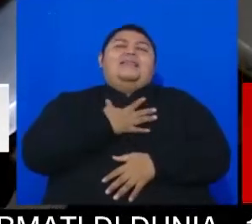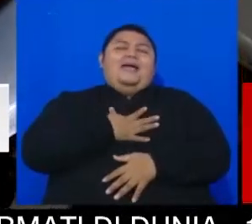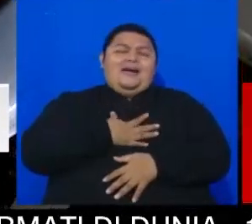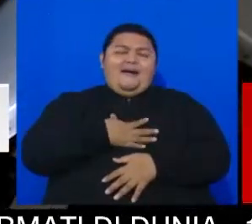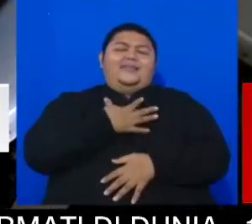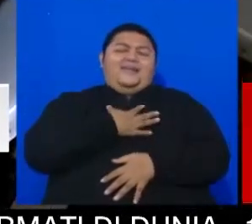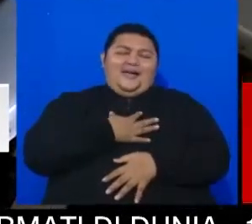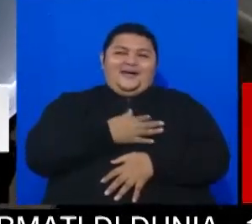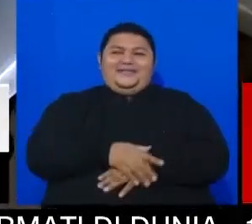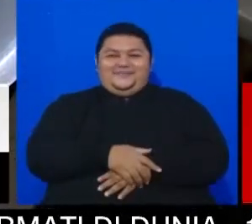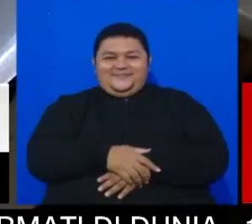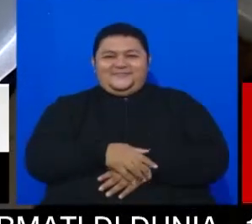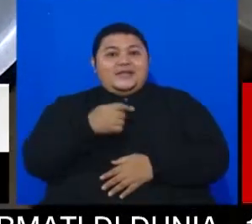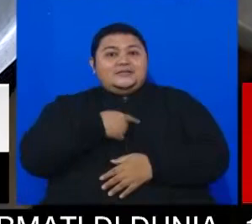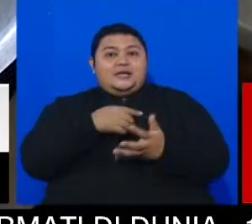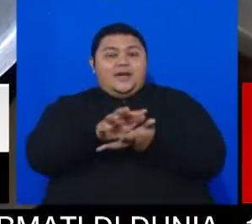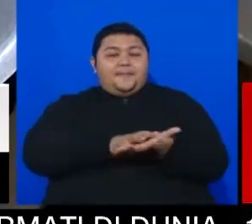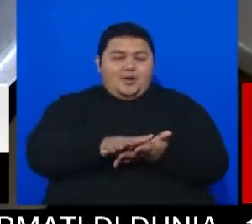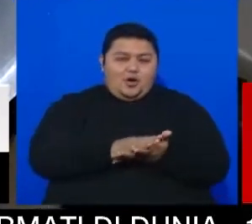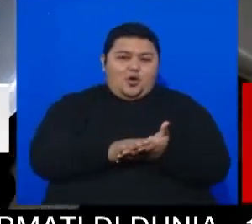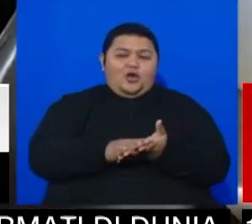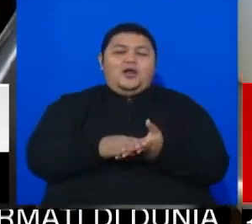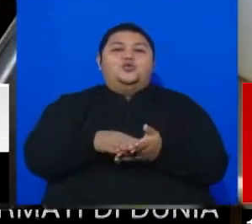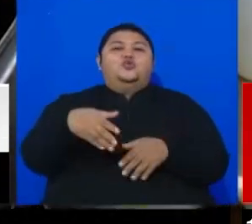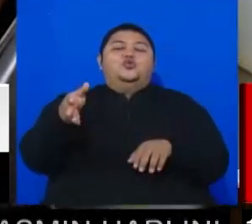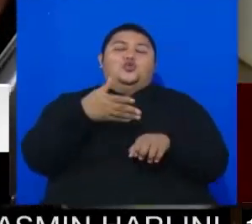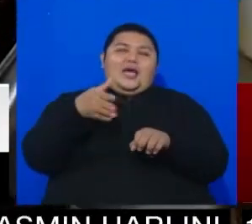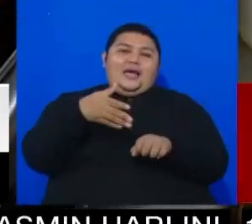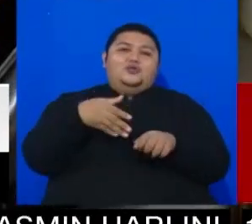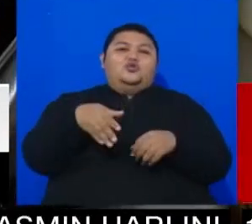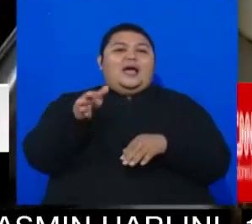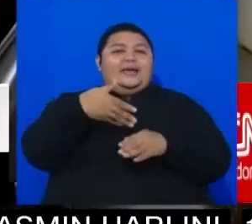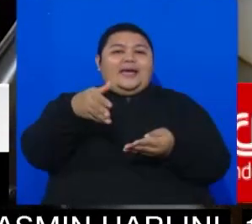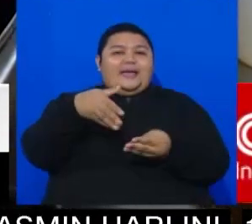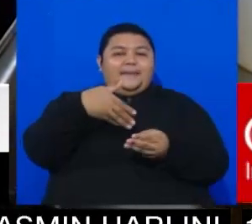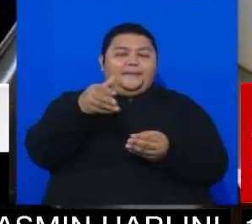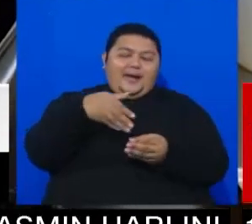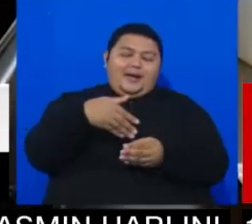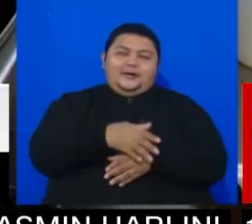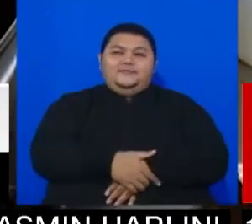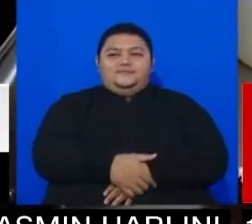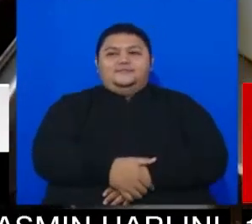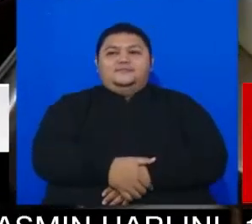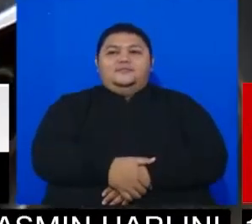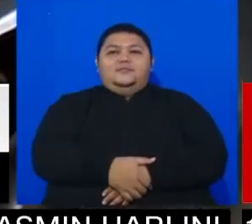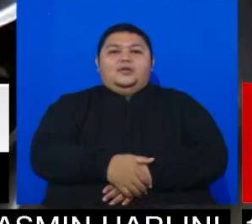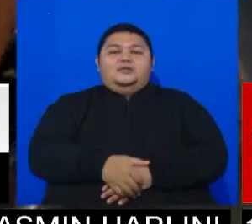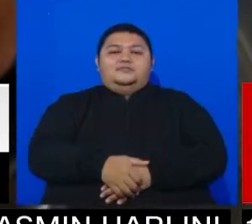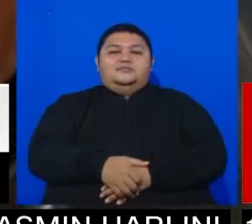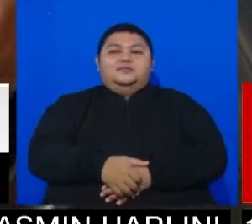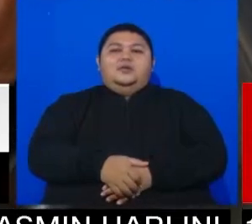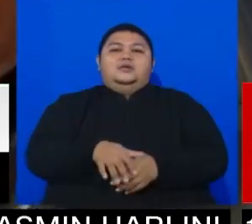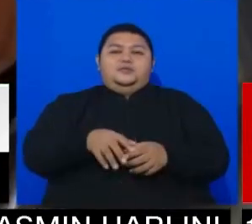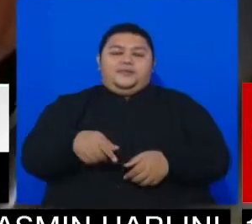saya kebagian mengolah ayam bakar. Instruksinya cukup mudah. Masukkan potongan ayam ke dalam bumbu rempah yang sudah matang. Kemudian aduk hingga